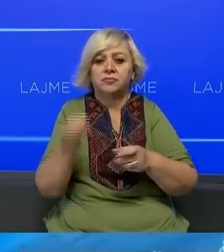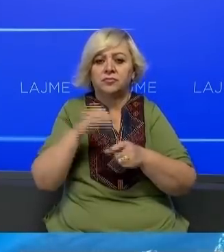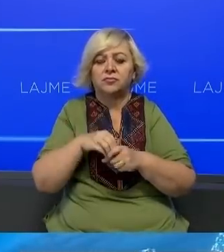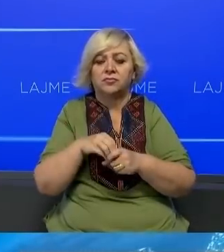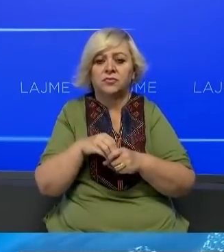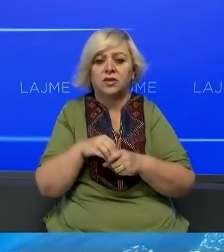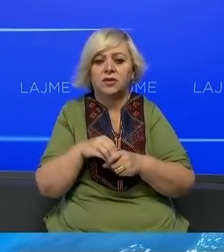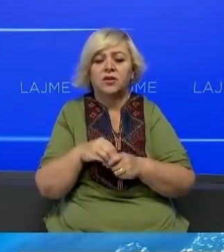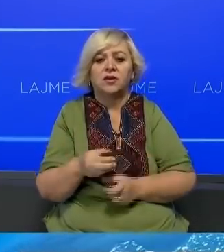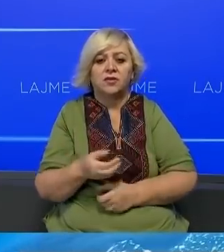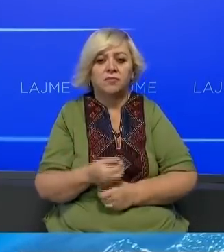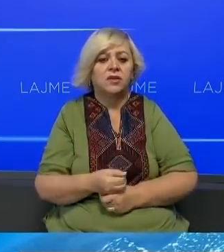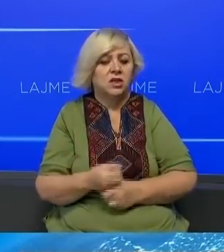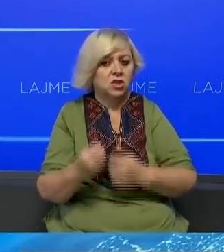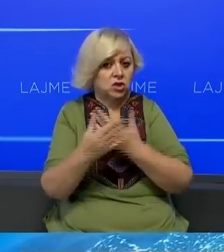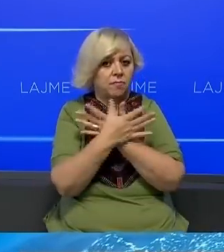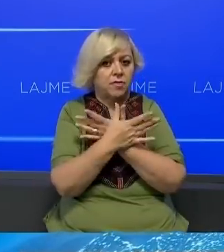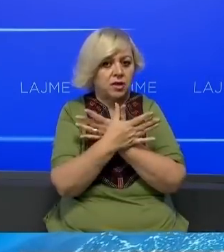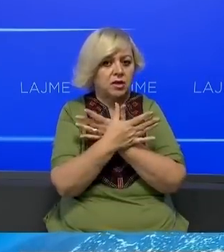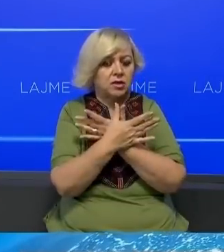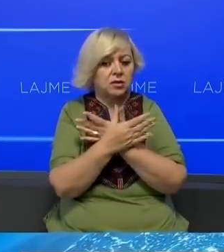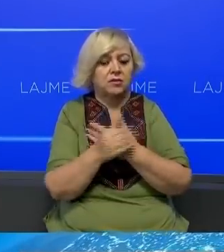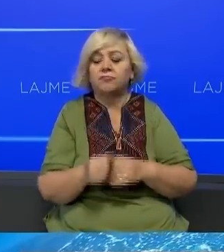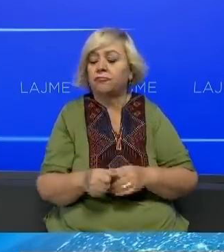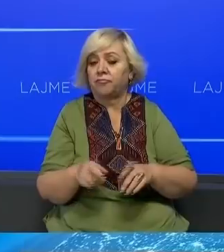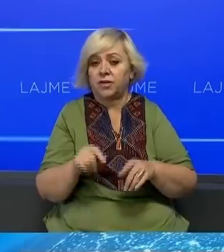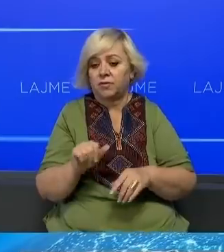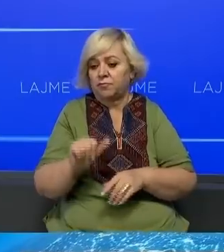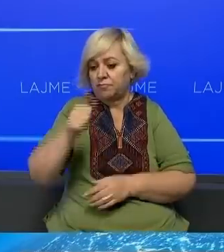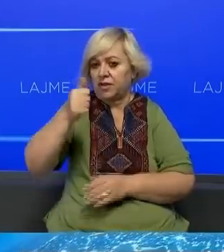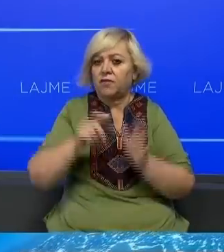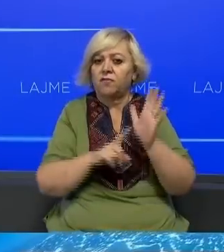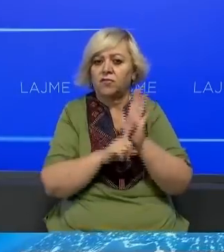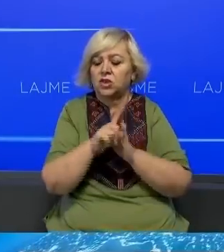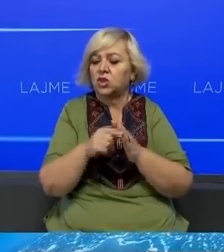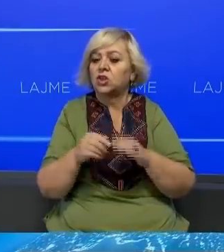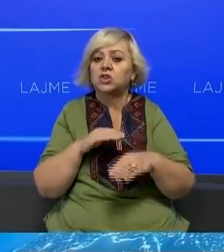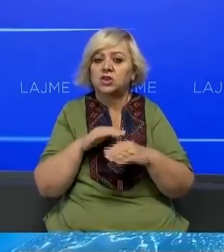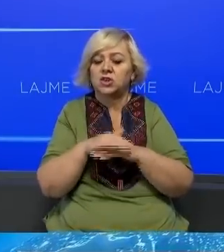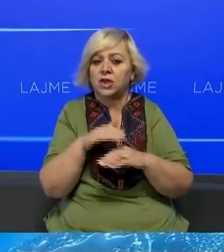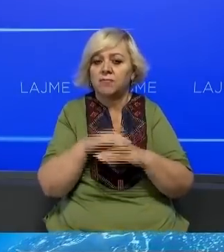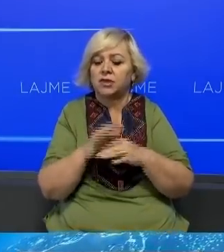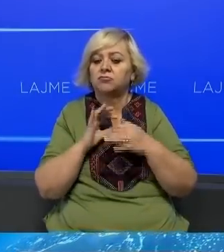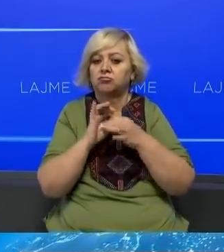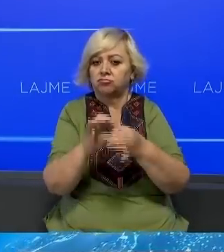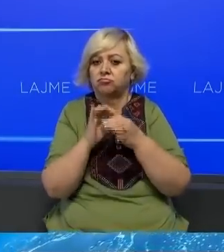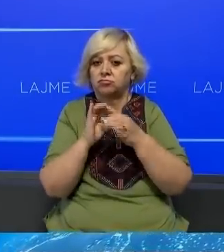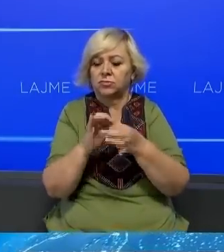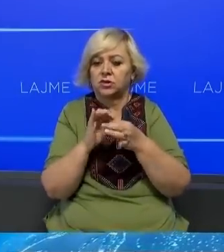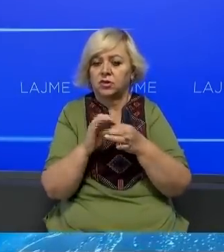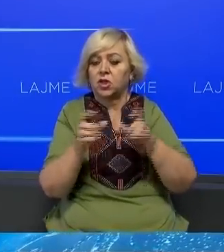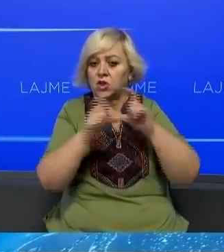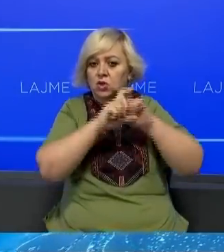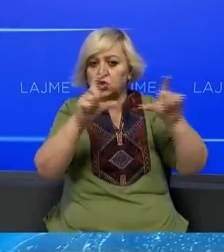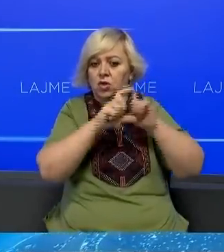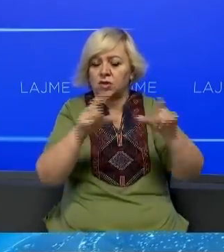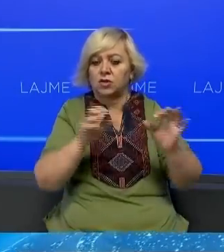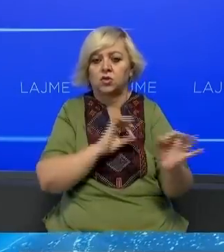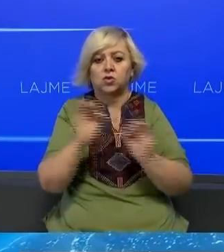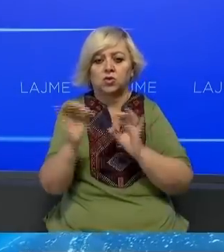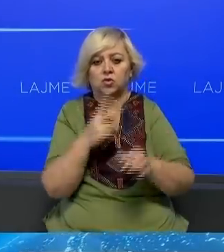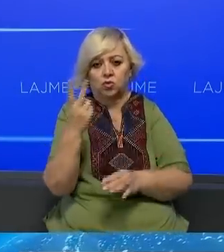e Forcave të Armatosura të Shqipërisë. Kjo po ndodh për herë të parë dhe po vlerësohet se do të shërbejë si ur bashkëpunimi ndërmjet institucioneve të sigurisë